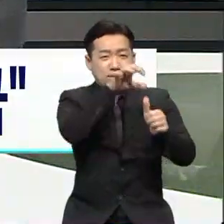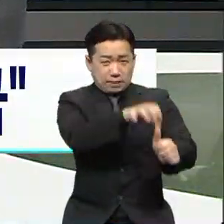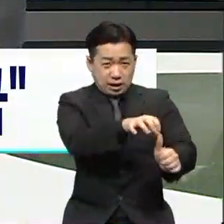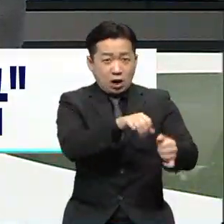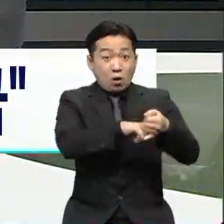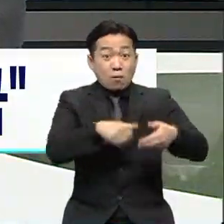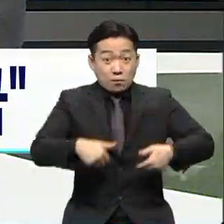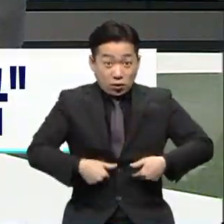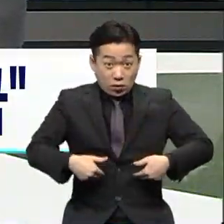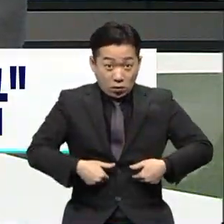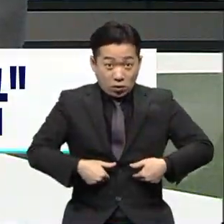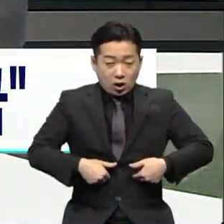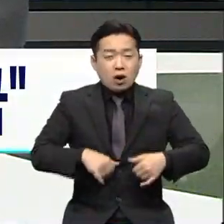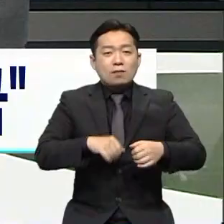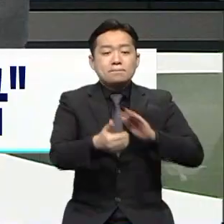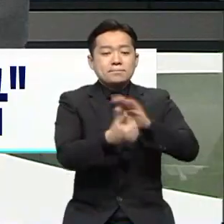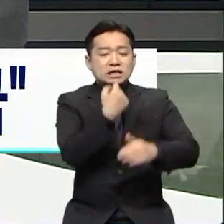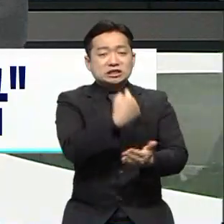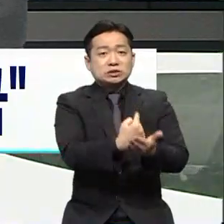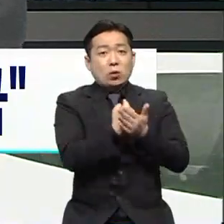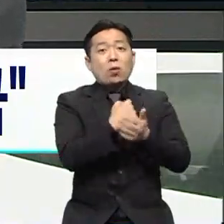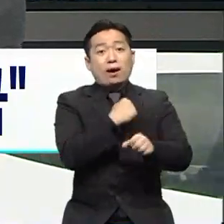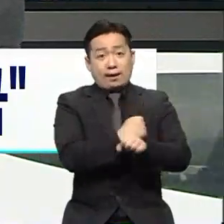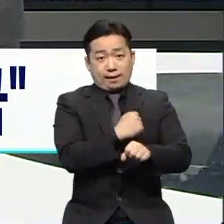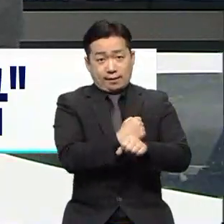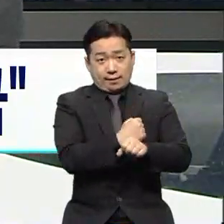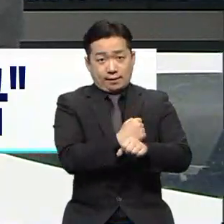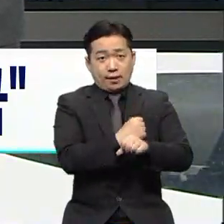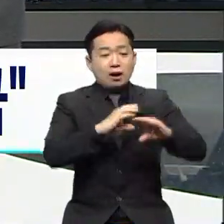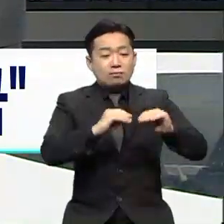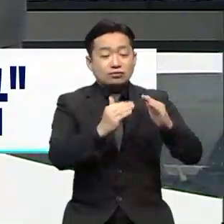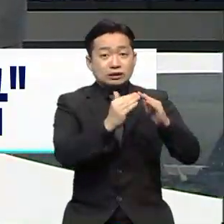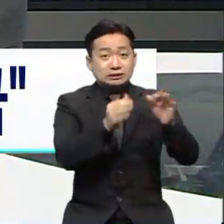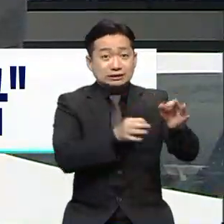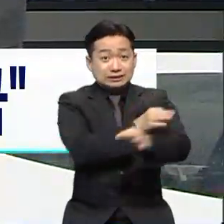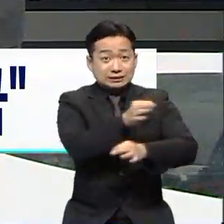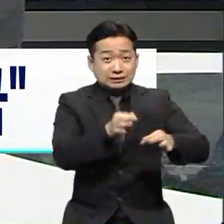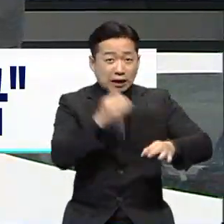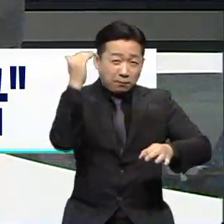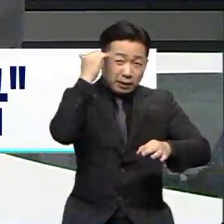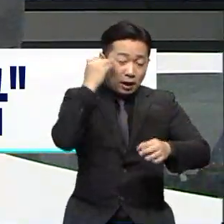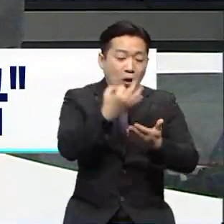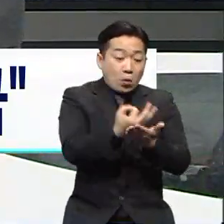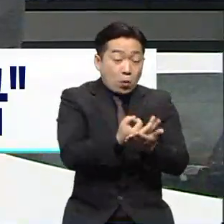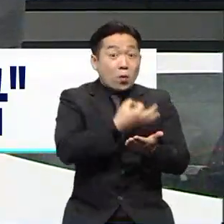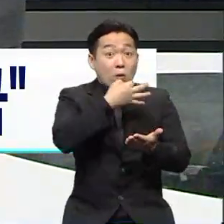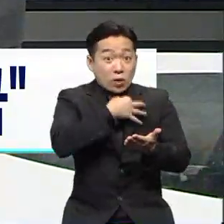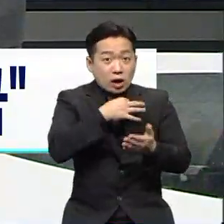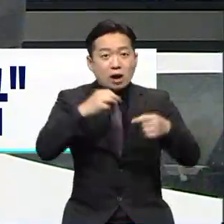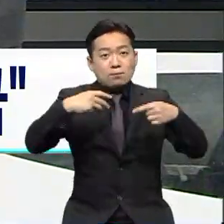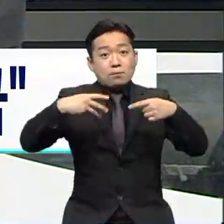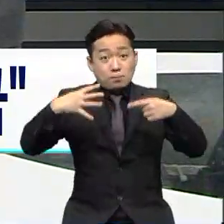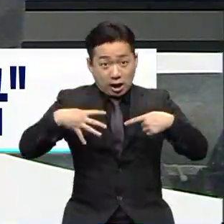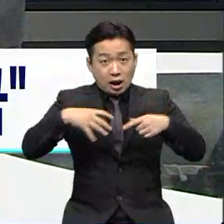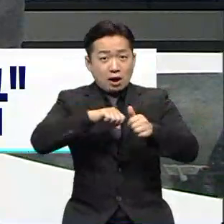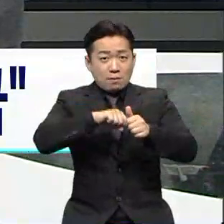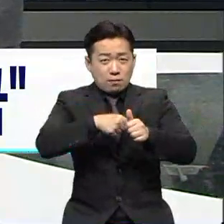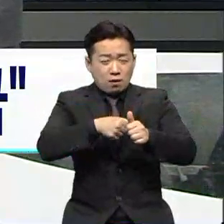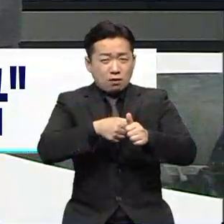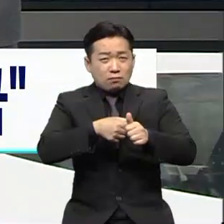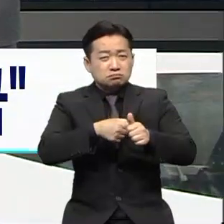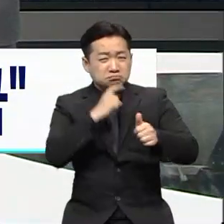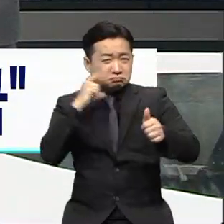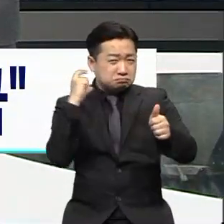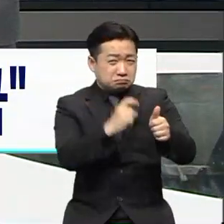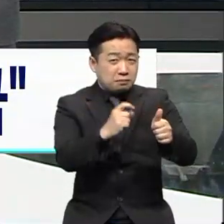꼭 필요한 경우엔 신고하도록 했습니다. 또 부동산 시장 교란 행위로 돈을 벌면 그 몇 배씩 벌금을 물리는